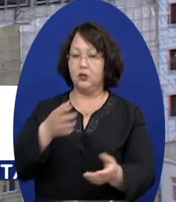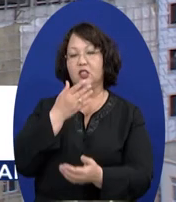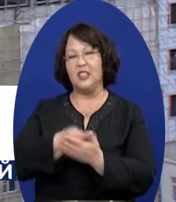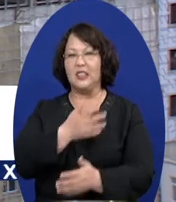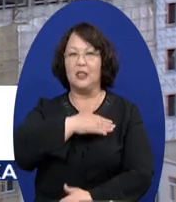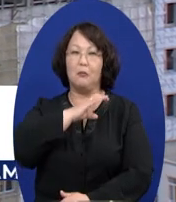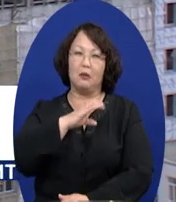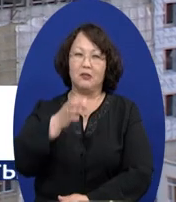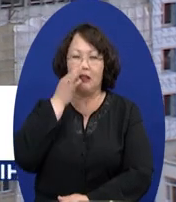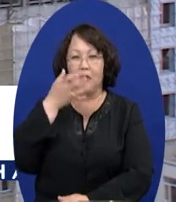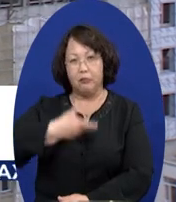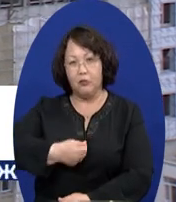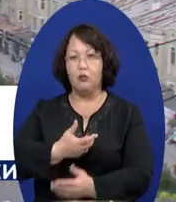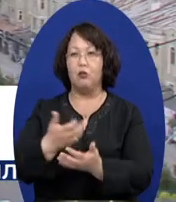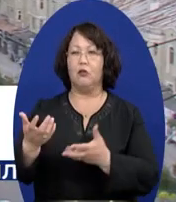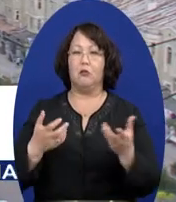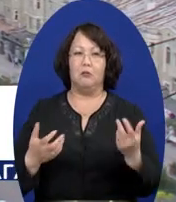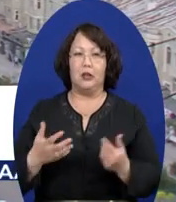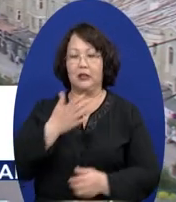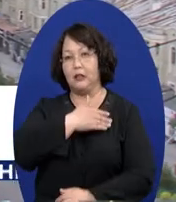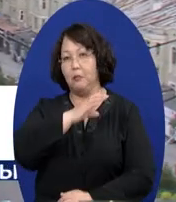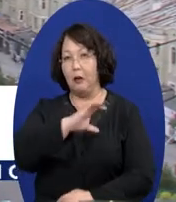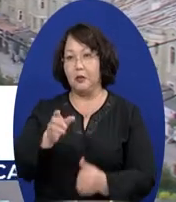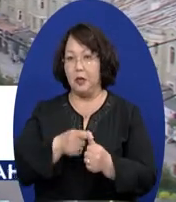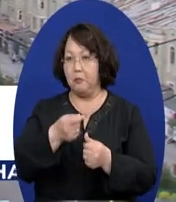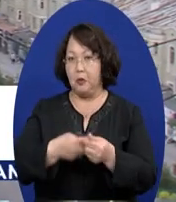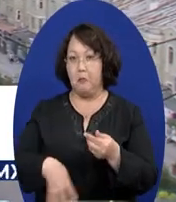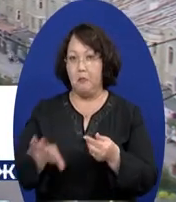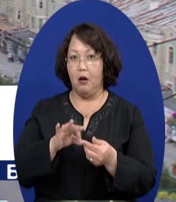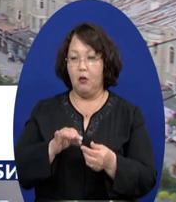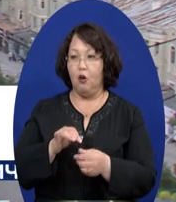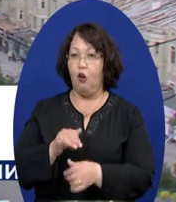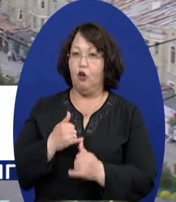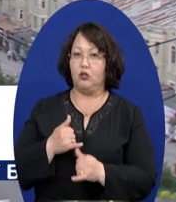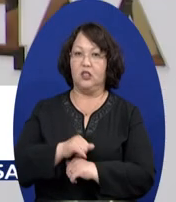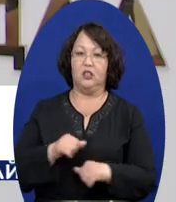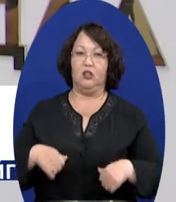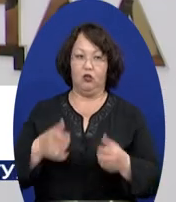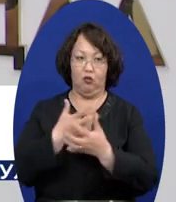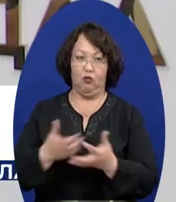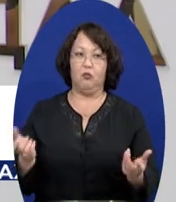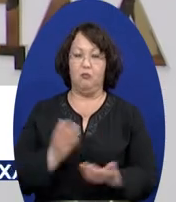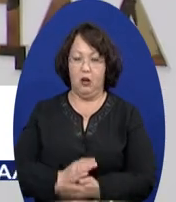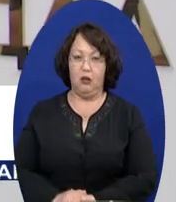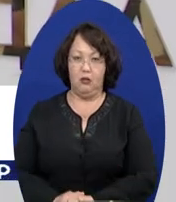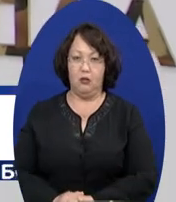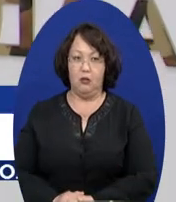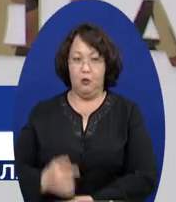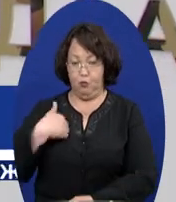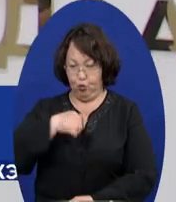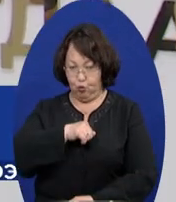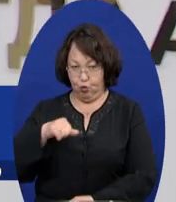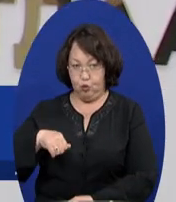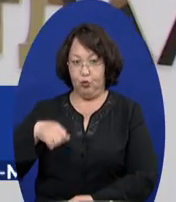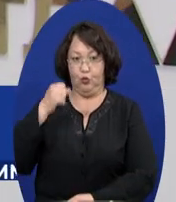цөөнгүй байна. Харин цагдаагийн байгууллагад бүртгэлгүй бусдад заллуулсан иргэд олон бий. Нэгэнт л өөртөө зориулаад орон сууц